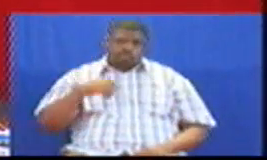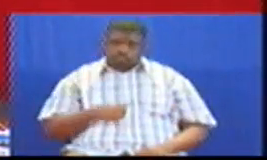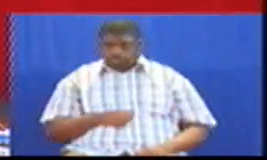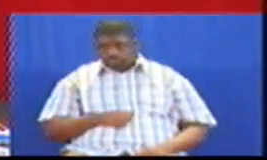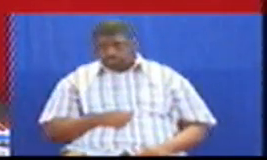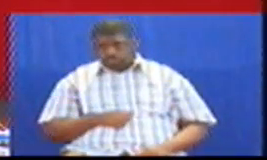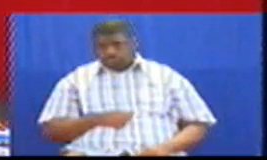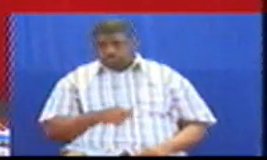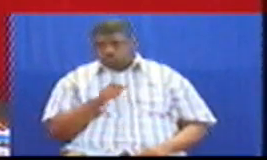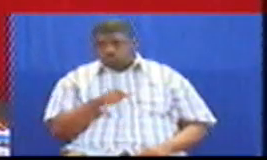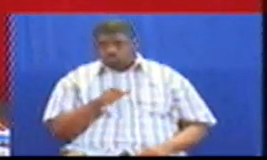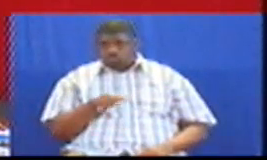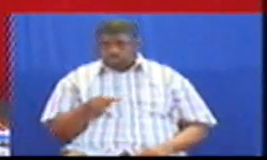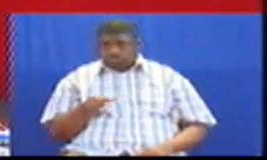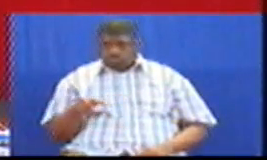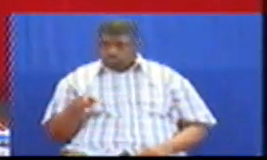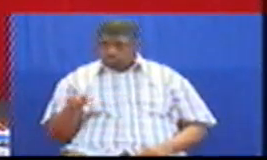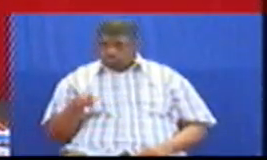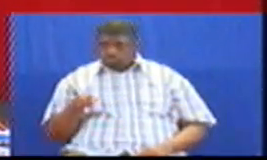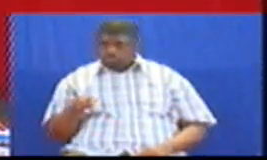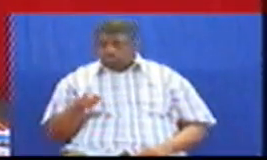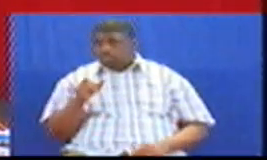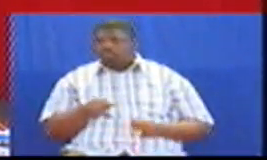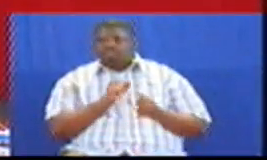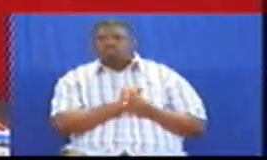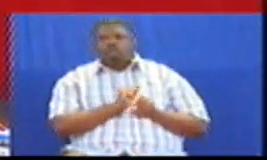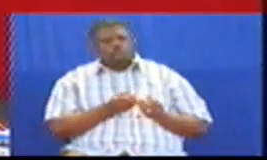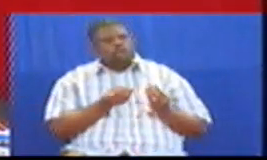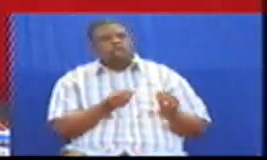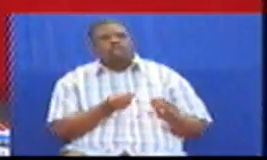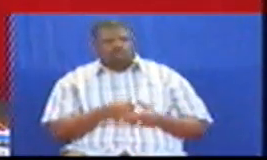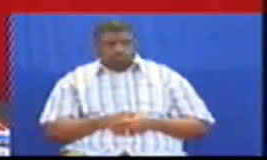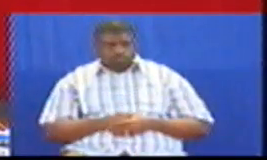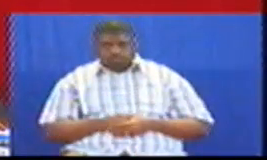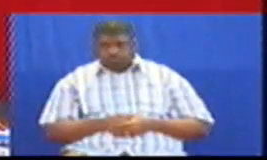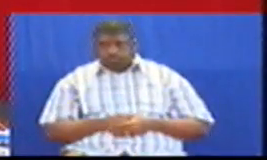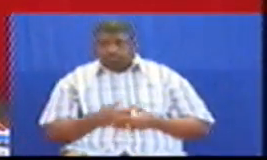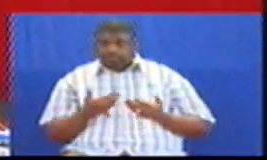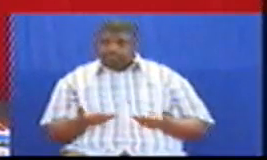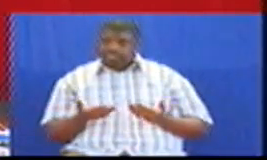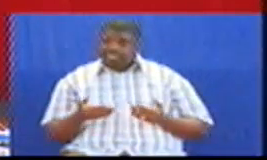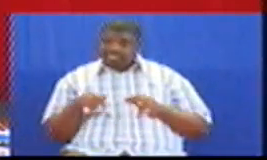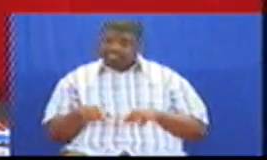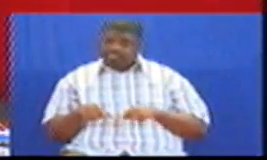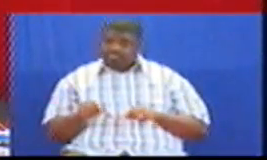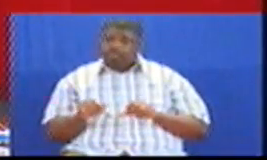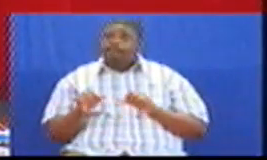ambapo population ya mahabusu na wafungwa ilikuwa ndogo. Na kwa sasa hivi